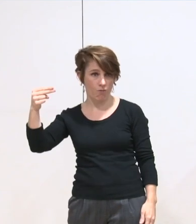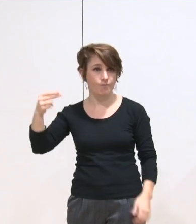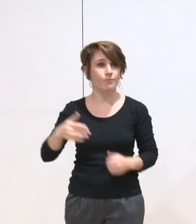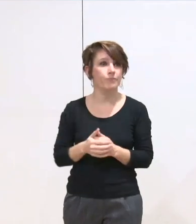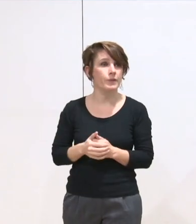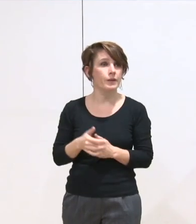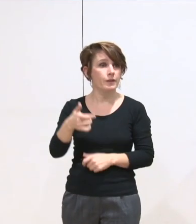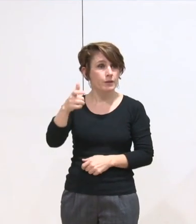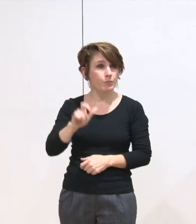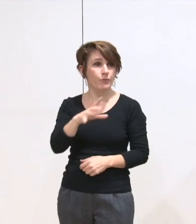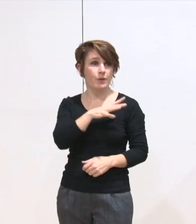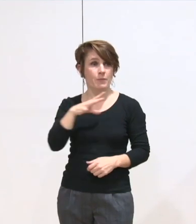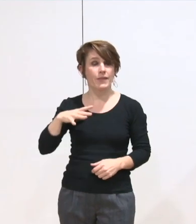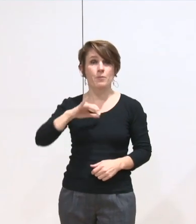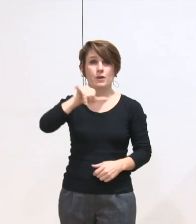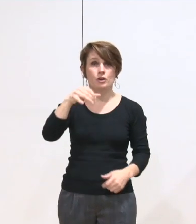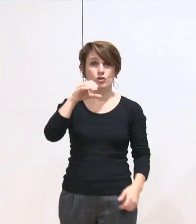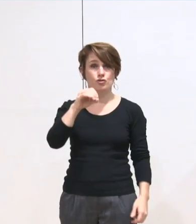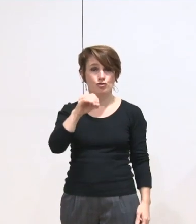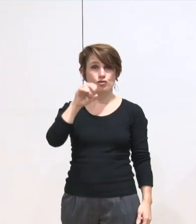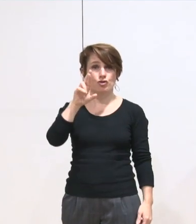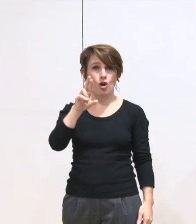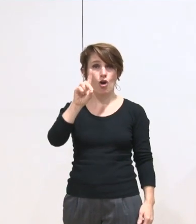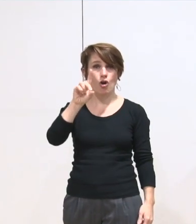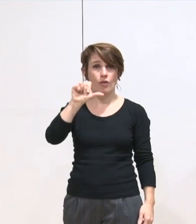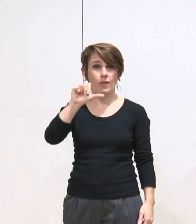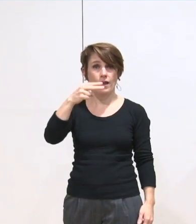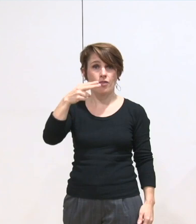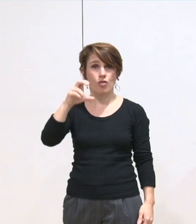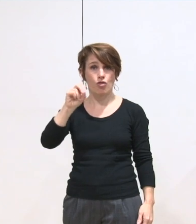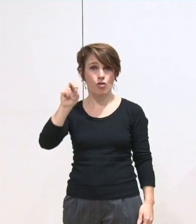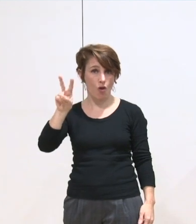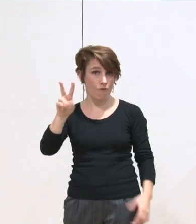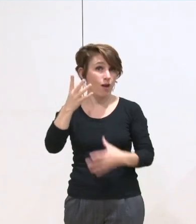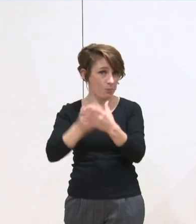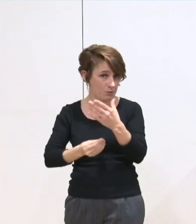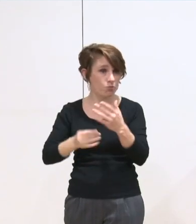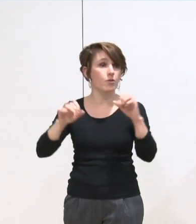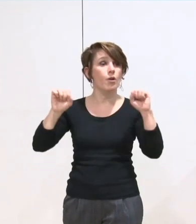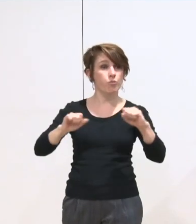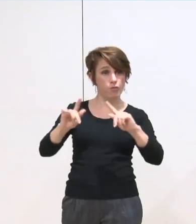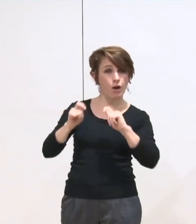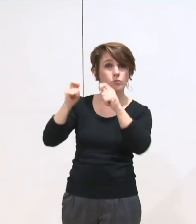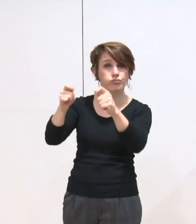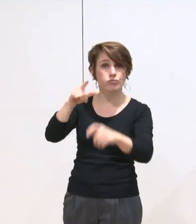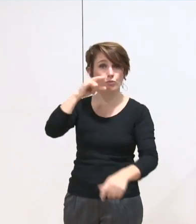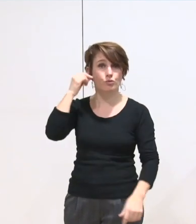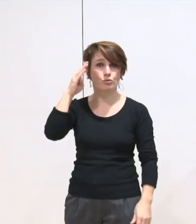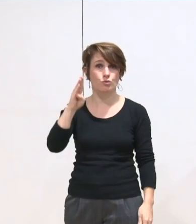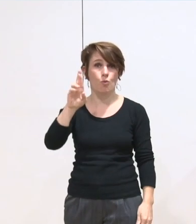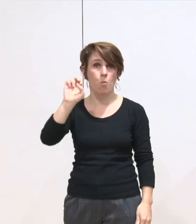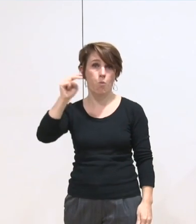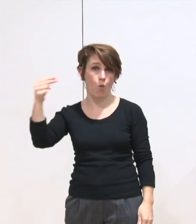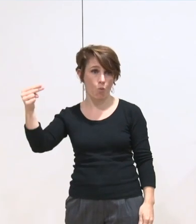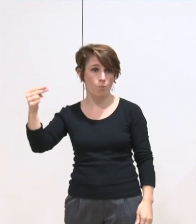Lheureux, présent. Vincent Fristeau, Catherine Racose, Fabien Malbé, présent. Maud